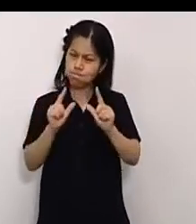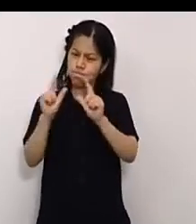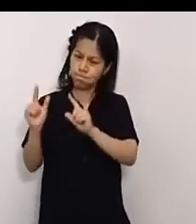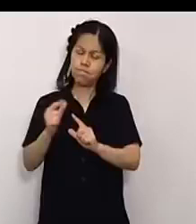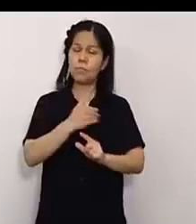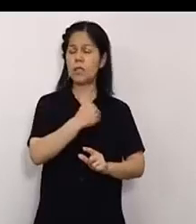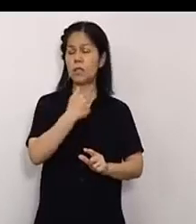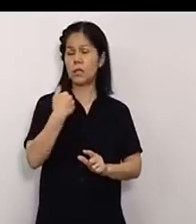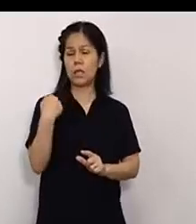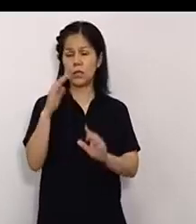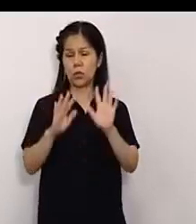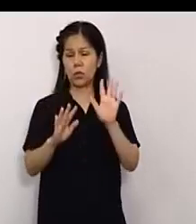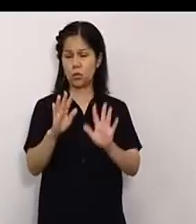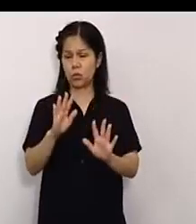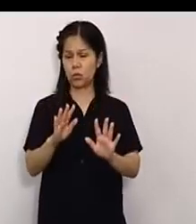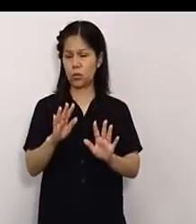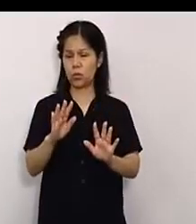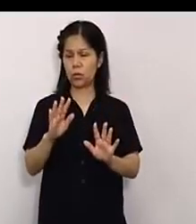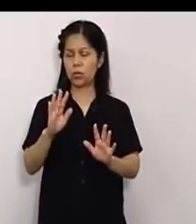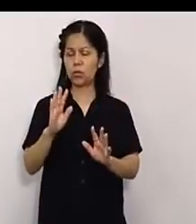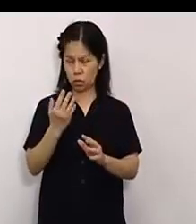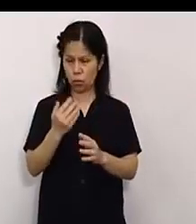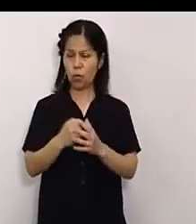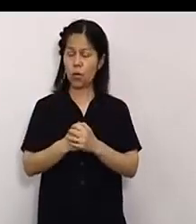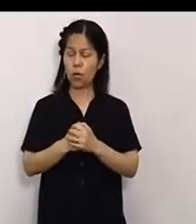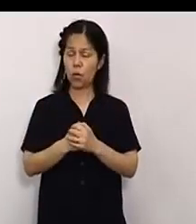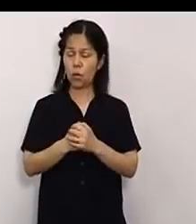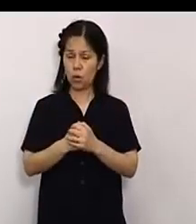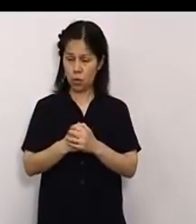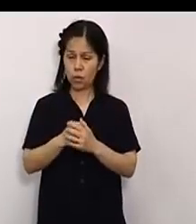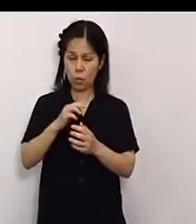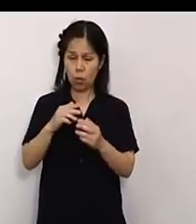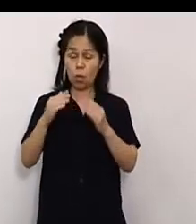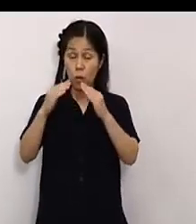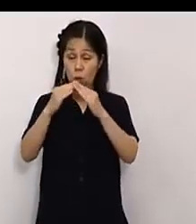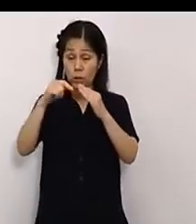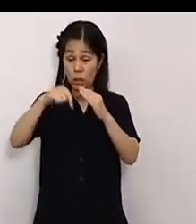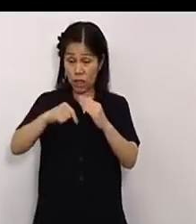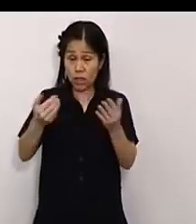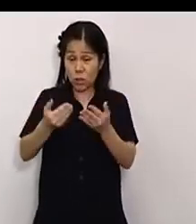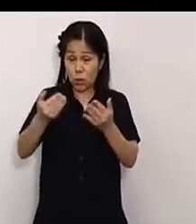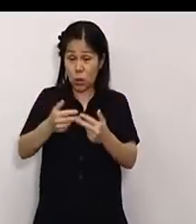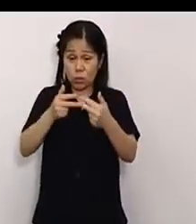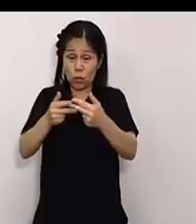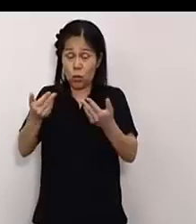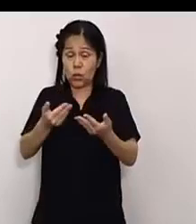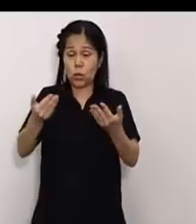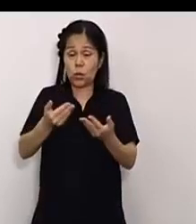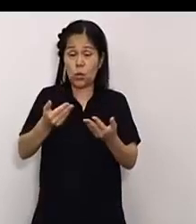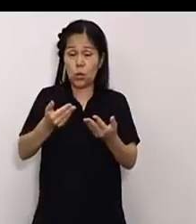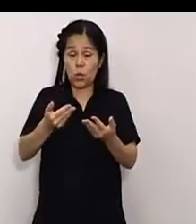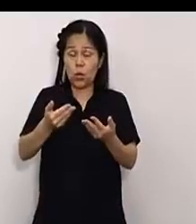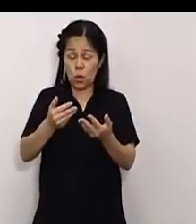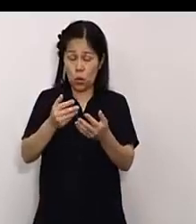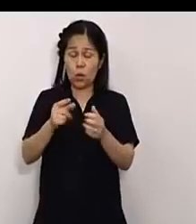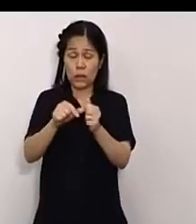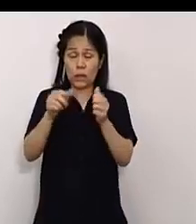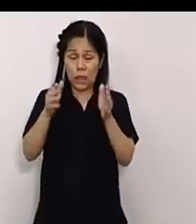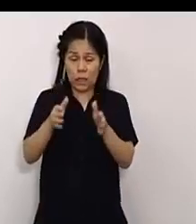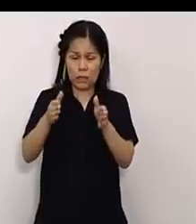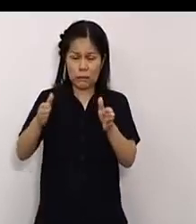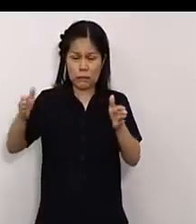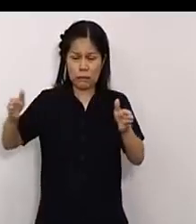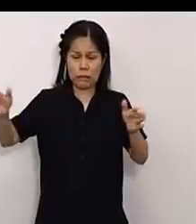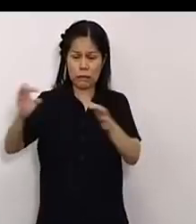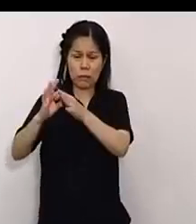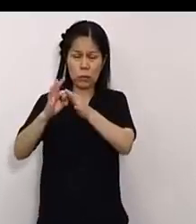そういう毎日でも、やはりリモートワーク、在宅勤務や外出自粛の期間が続くようになって、